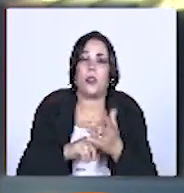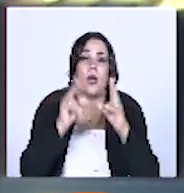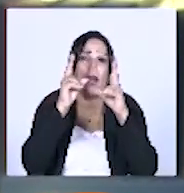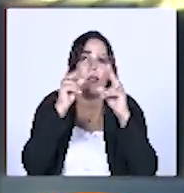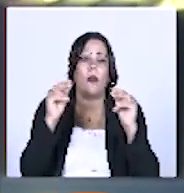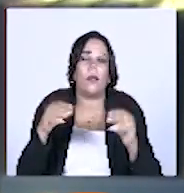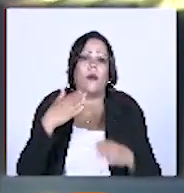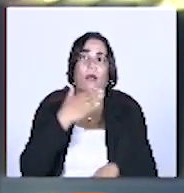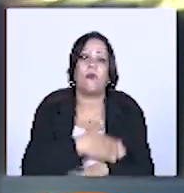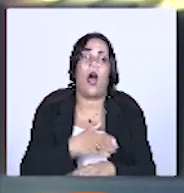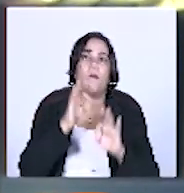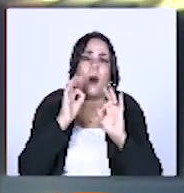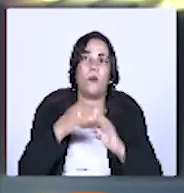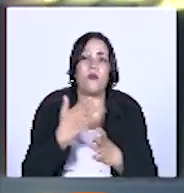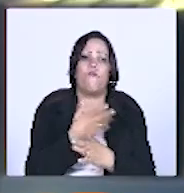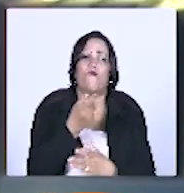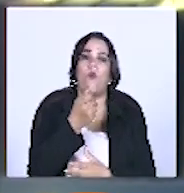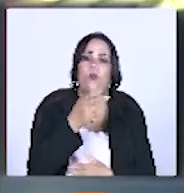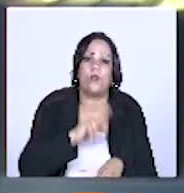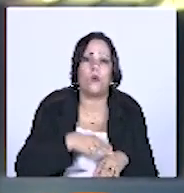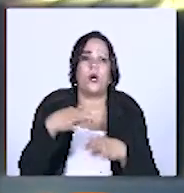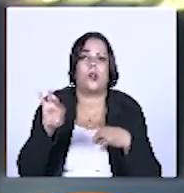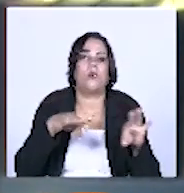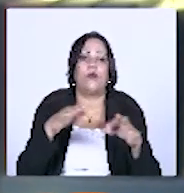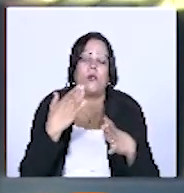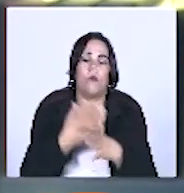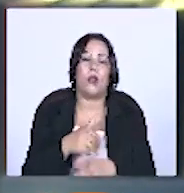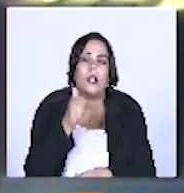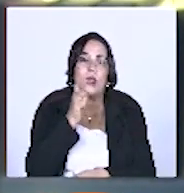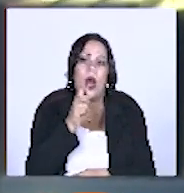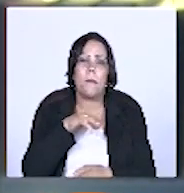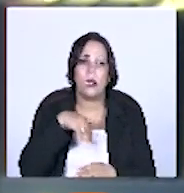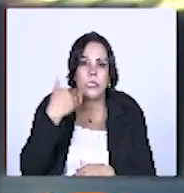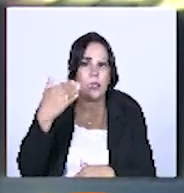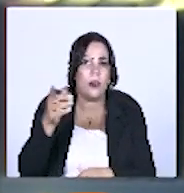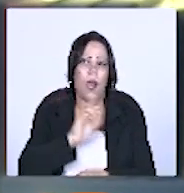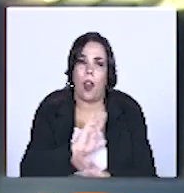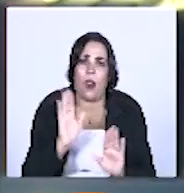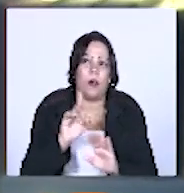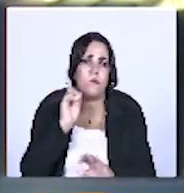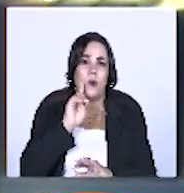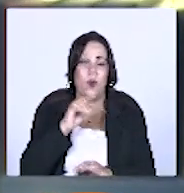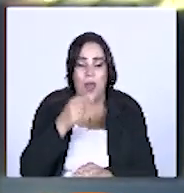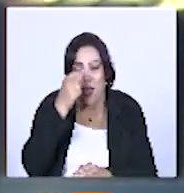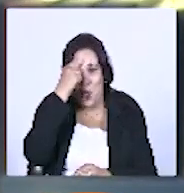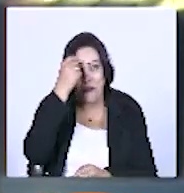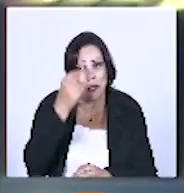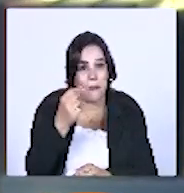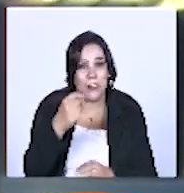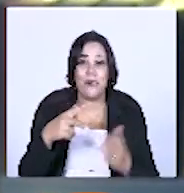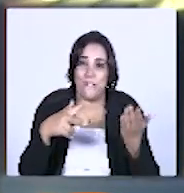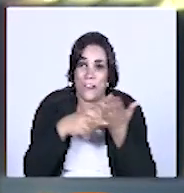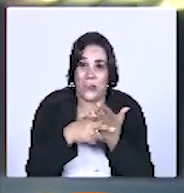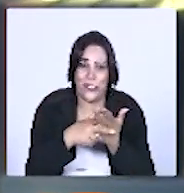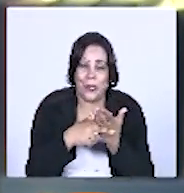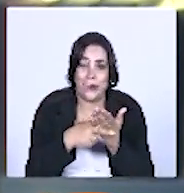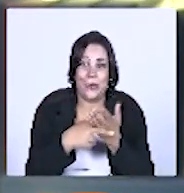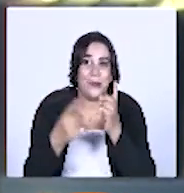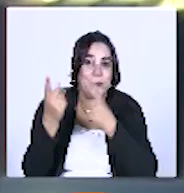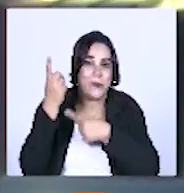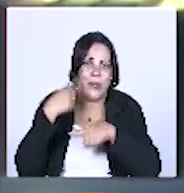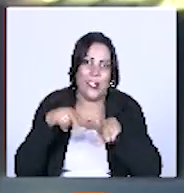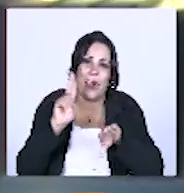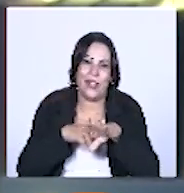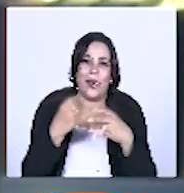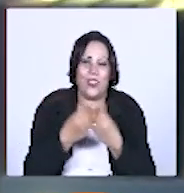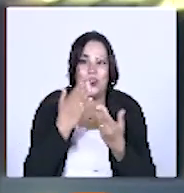اقتصاديا وسياسيا ولا تحتمل المزيد اسمحوا لنا نخرج لفاصل ونعود